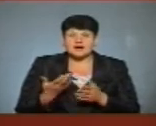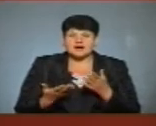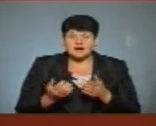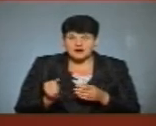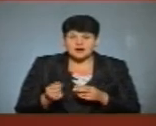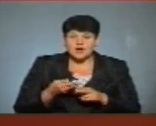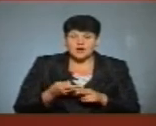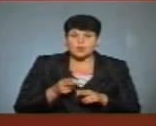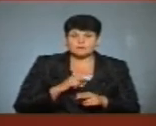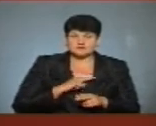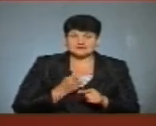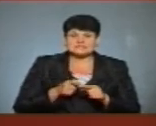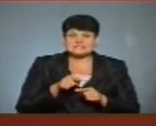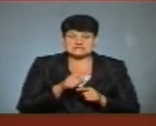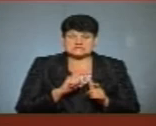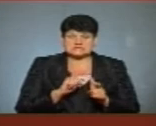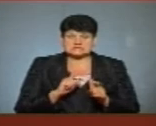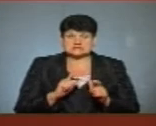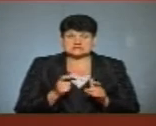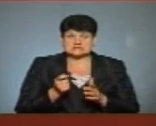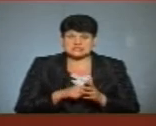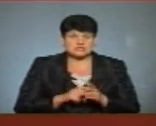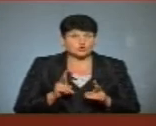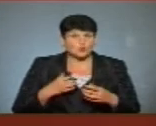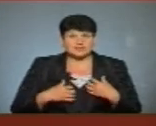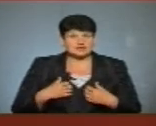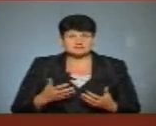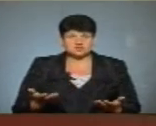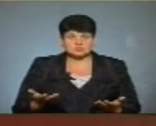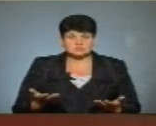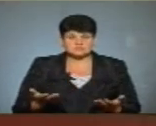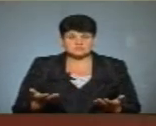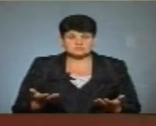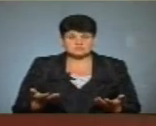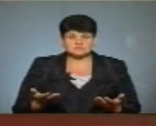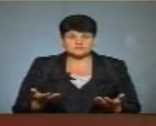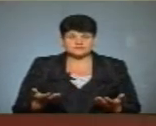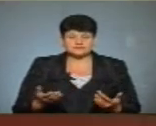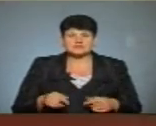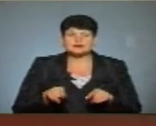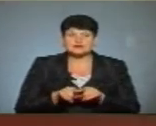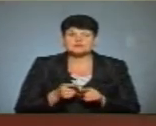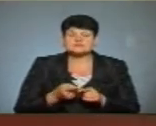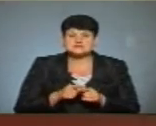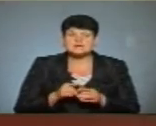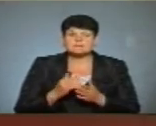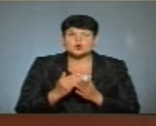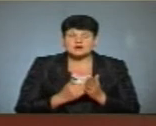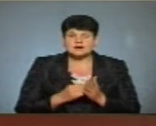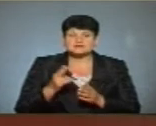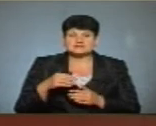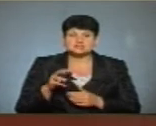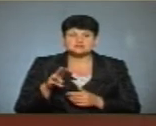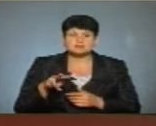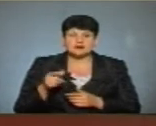це закриття – ніхто не спішить. От також в цій програмі Денис Шмигаль зазначив,